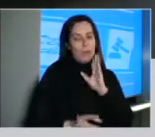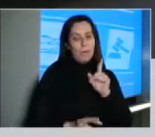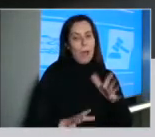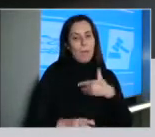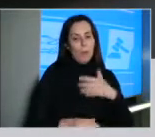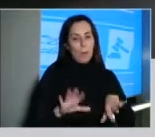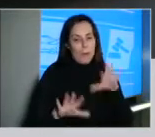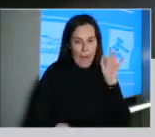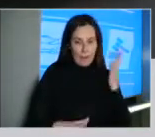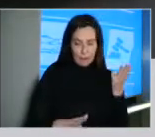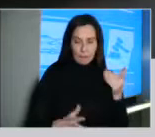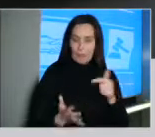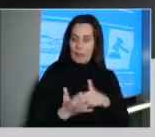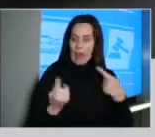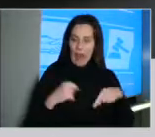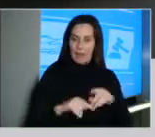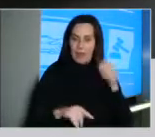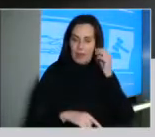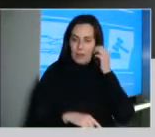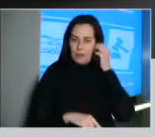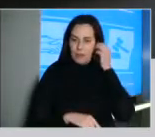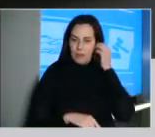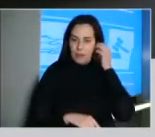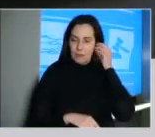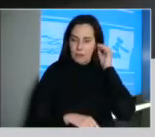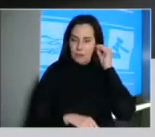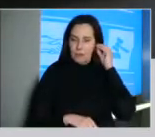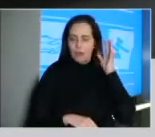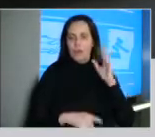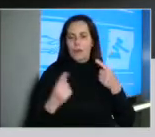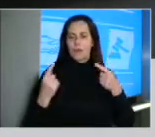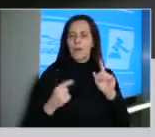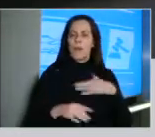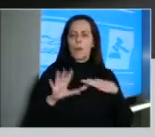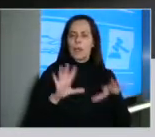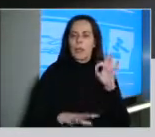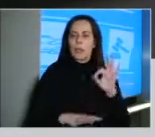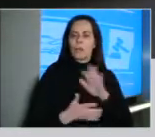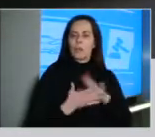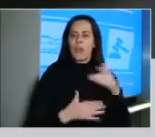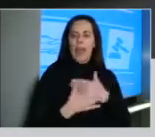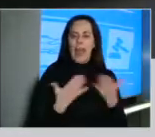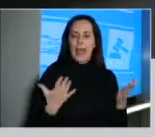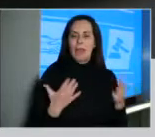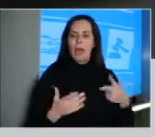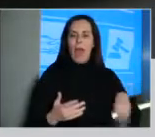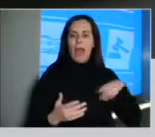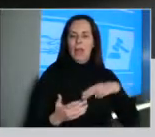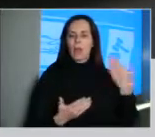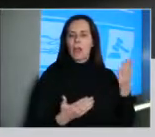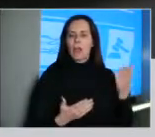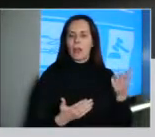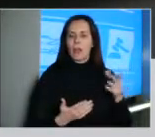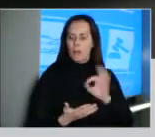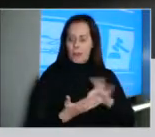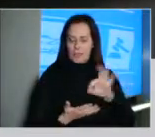אנחנו מגלים בזכות הוועדה של סתיו? יש ישיבה אחת מיני רבות, שפשוט לא קיים ממונה על חוק חופש מידע במשרד